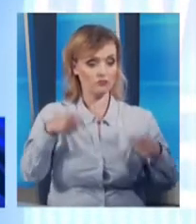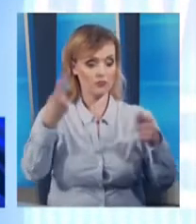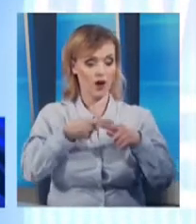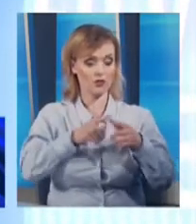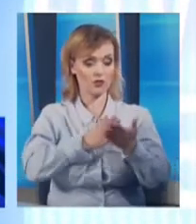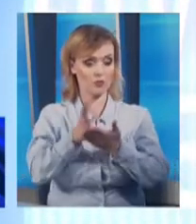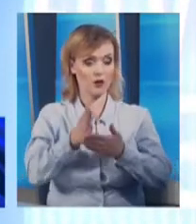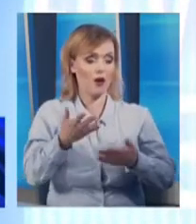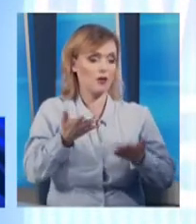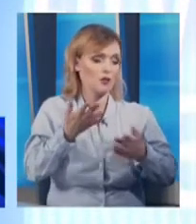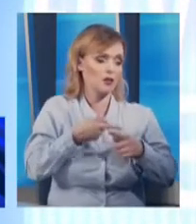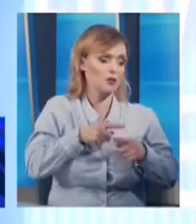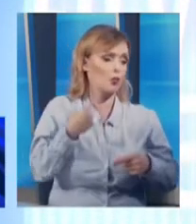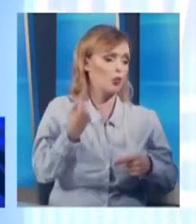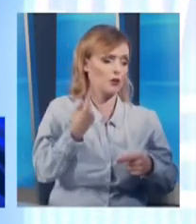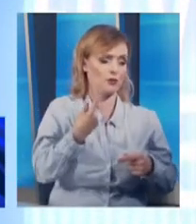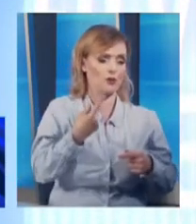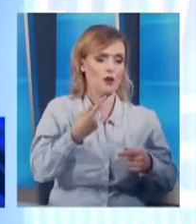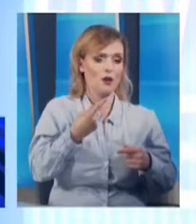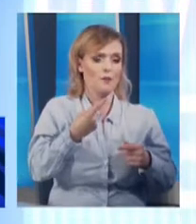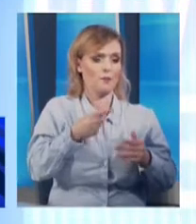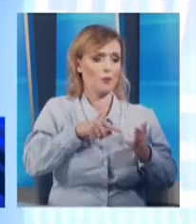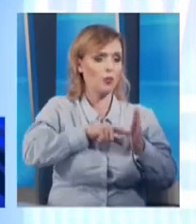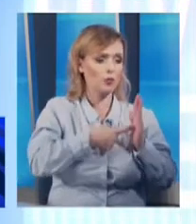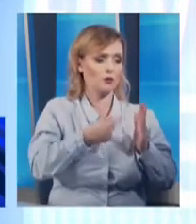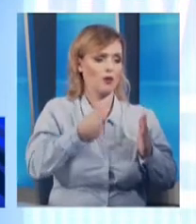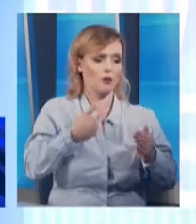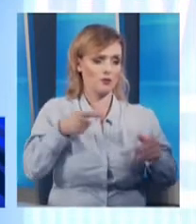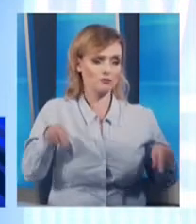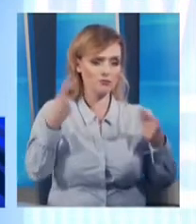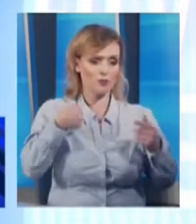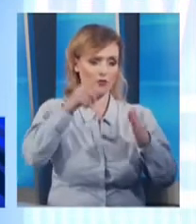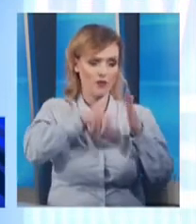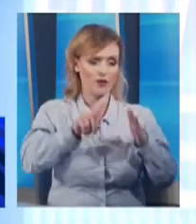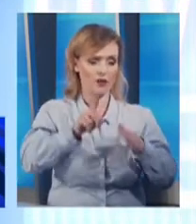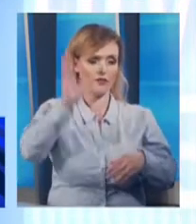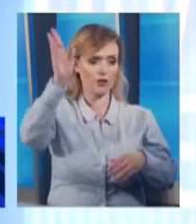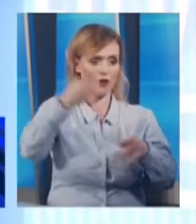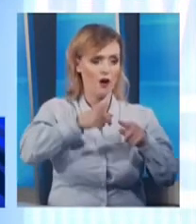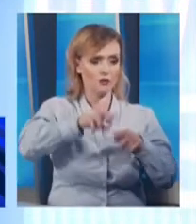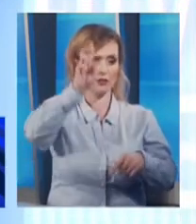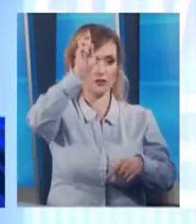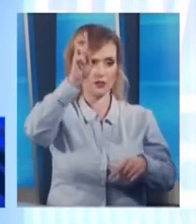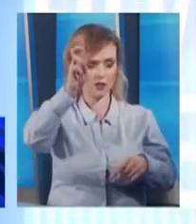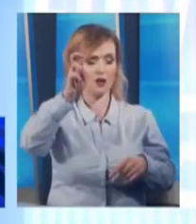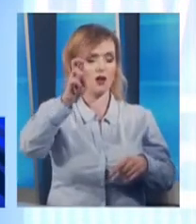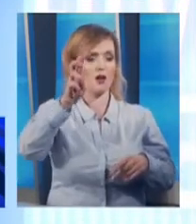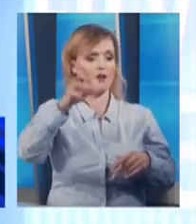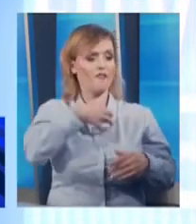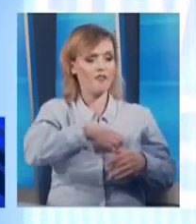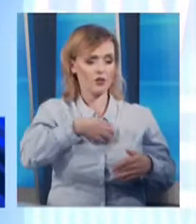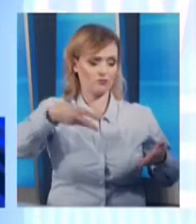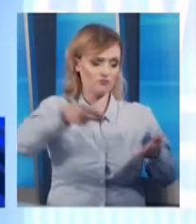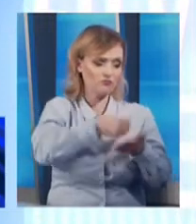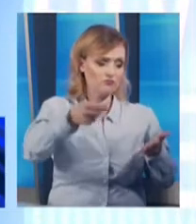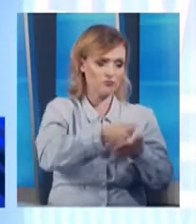din prioritățile noastre. Noi suntem siguri că viitorul acestei țări depinde de investiția în educație, în oameni